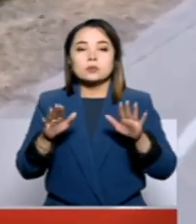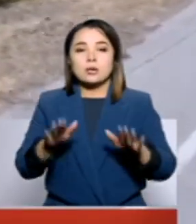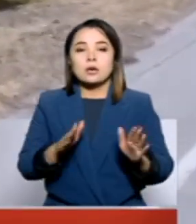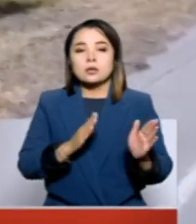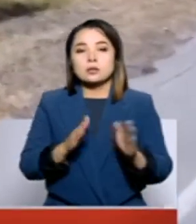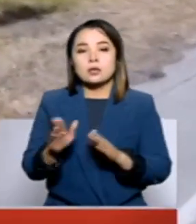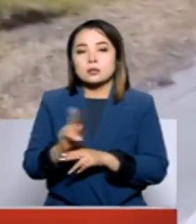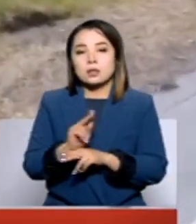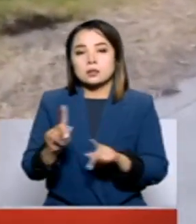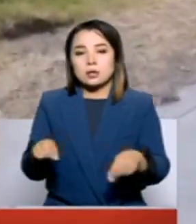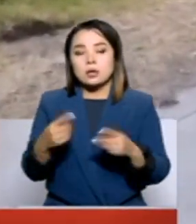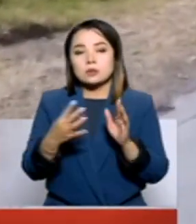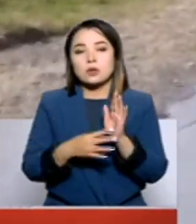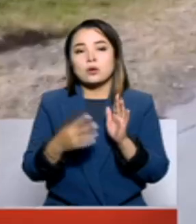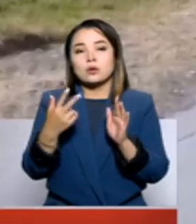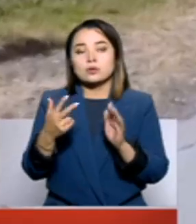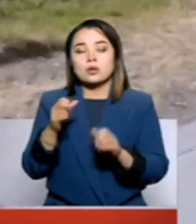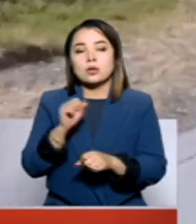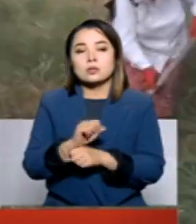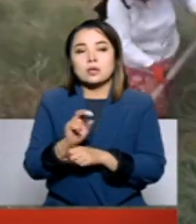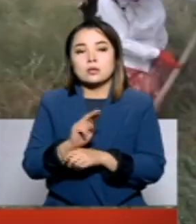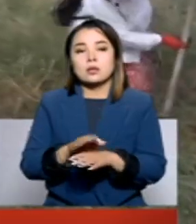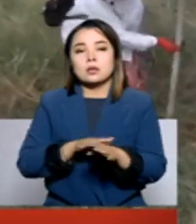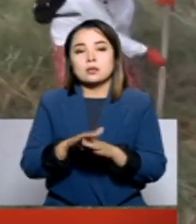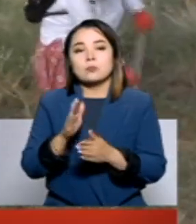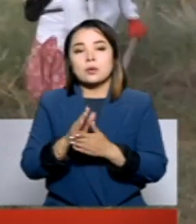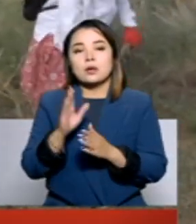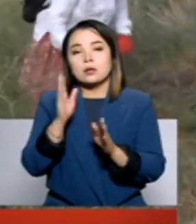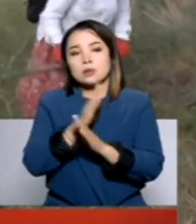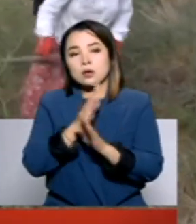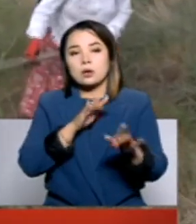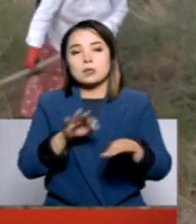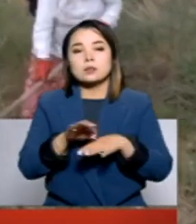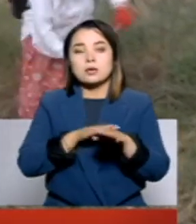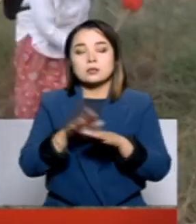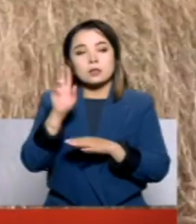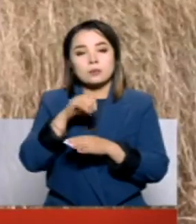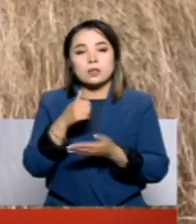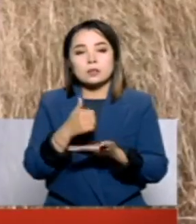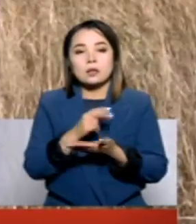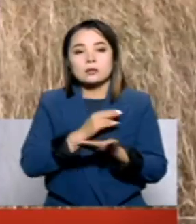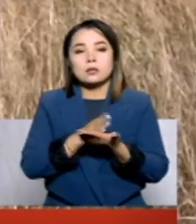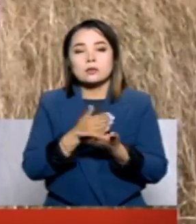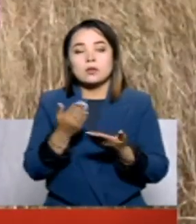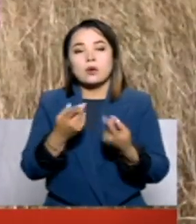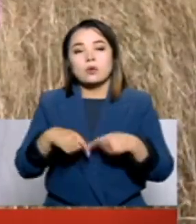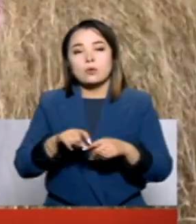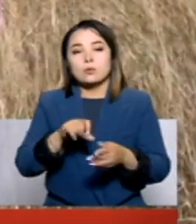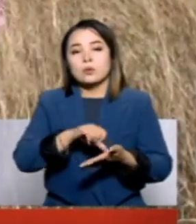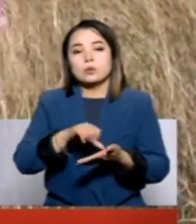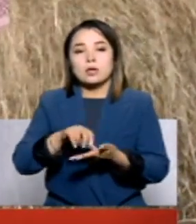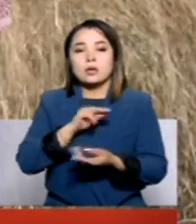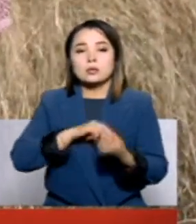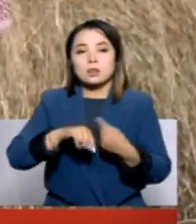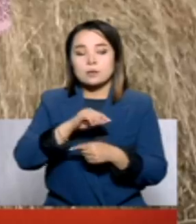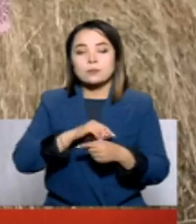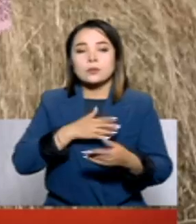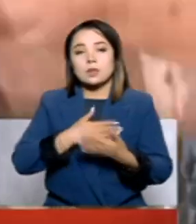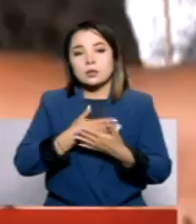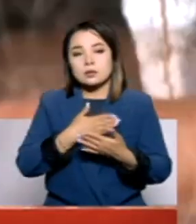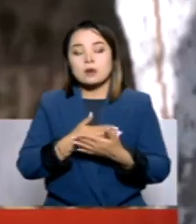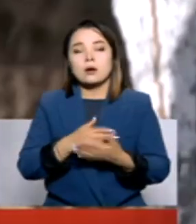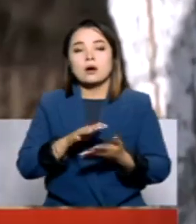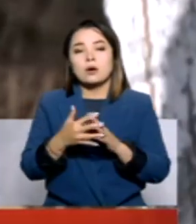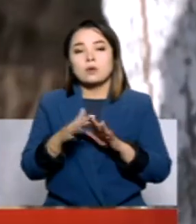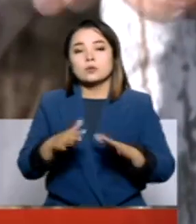ретке келтіріліп, 93 аялдама сырланды. Экологиялық акцияға мемлекеттік қызметшілер, қоғамдық ұйым өкілдері, кәсіпкерлер, еріктілер мен